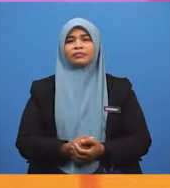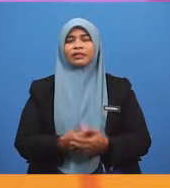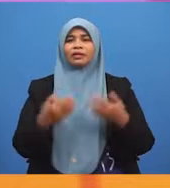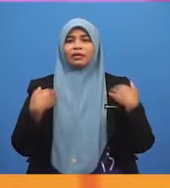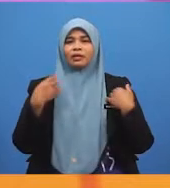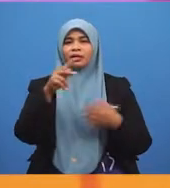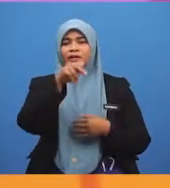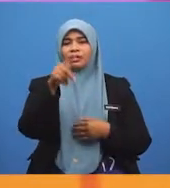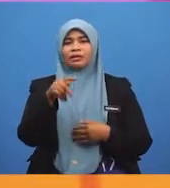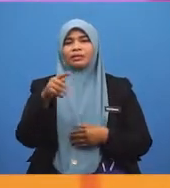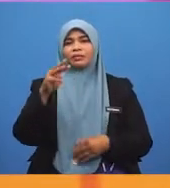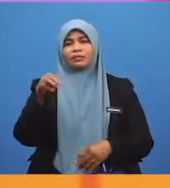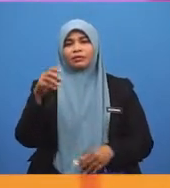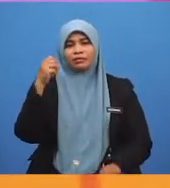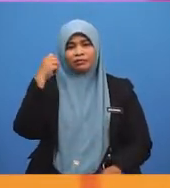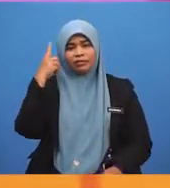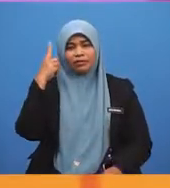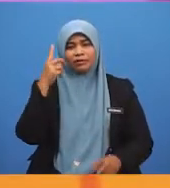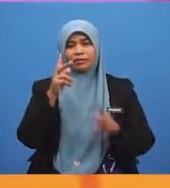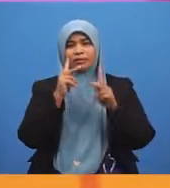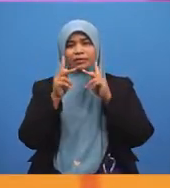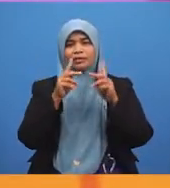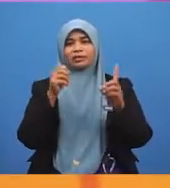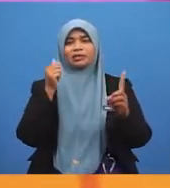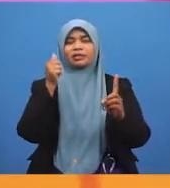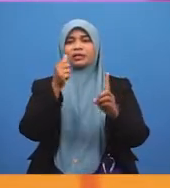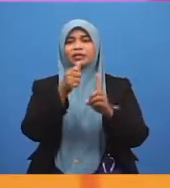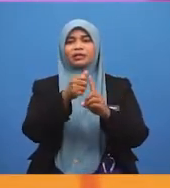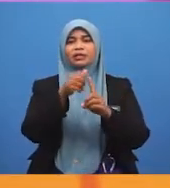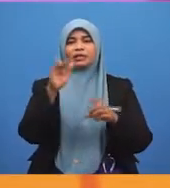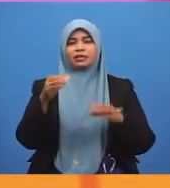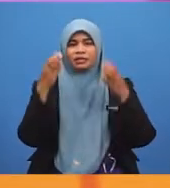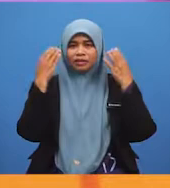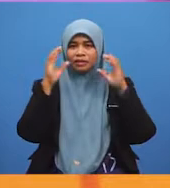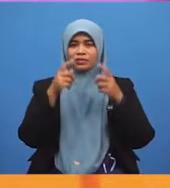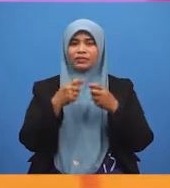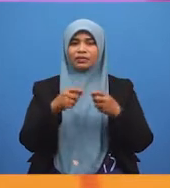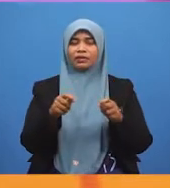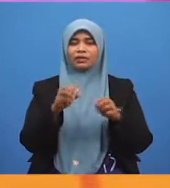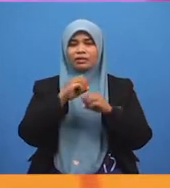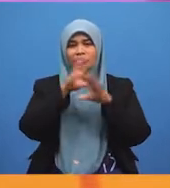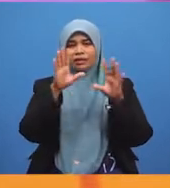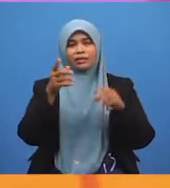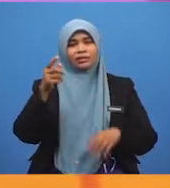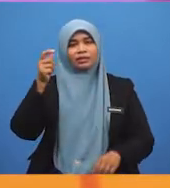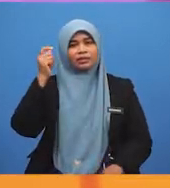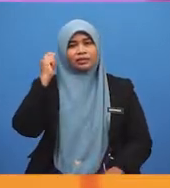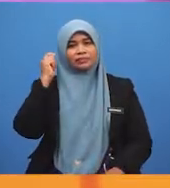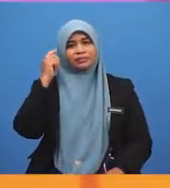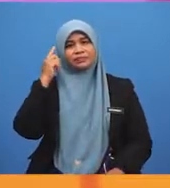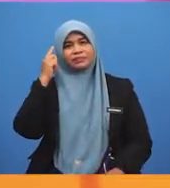Adakah murid-murid faham kata arah yang Cikgu Red telah terangkan sebentar tadi?